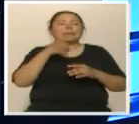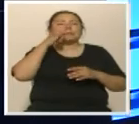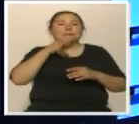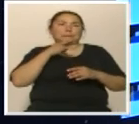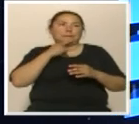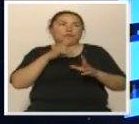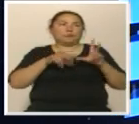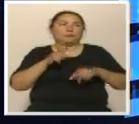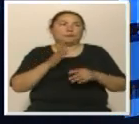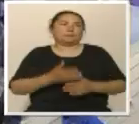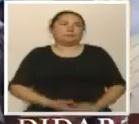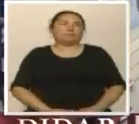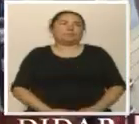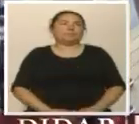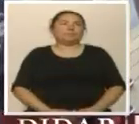Казахстан